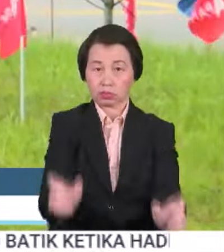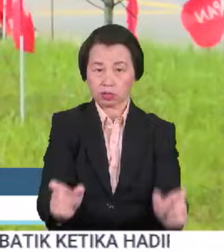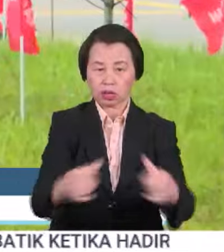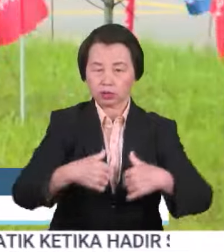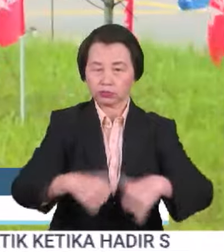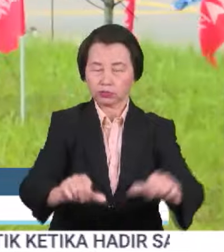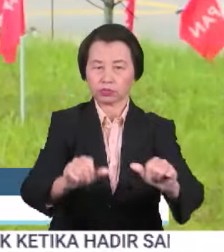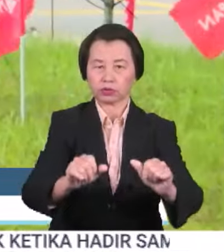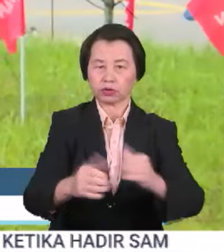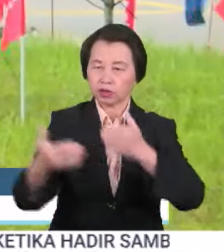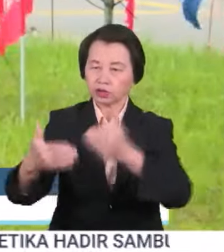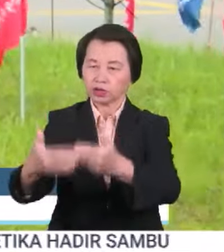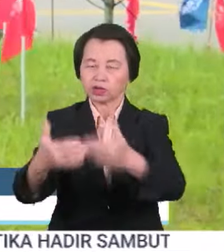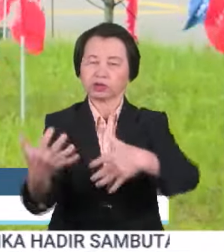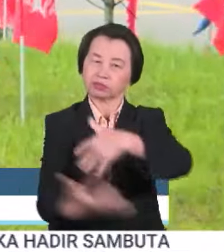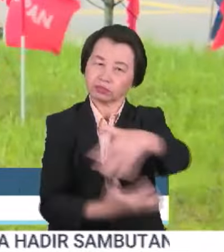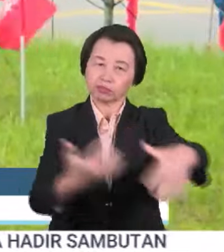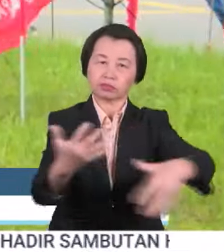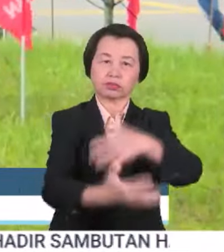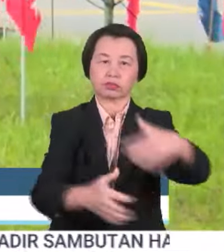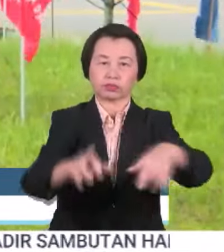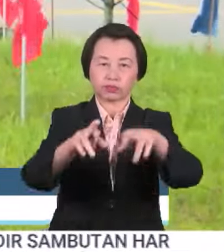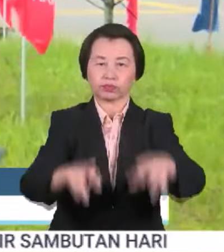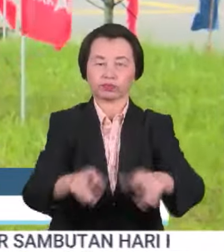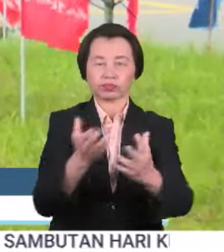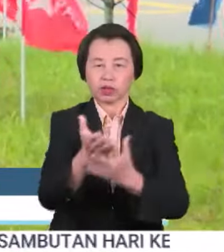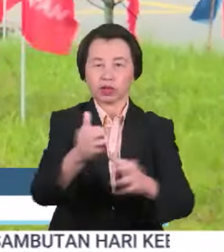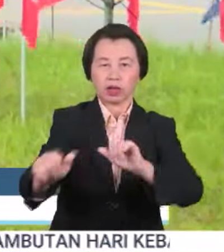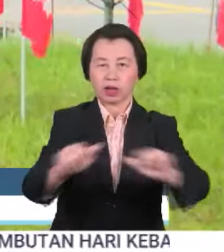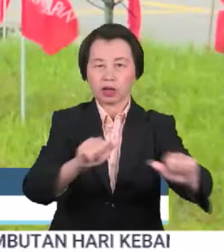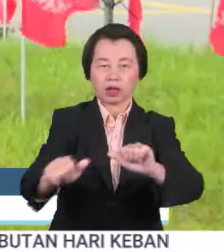terus mendekati pengundi melalui